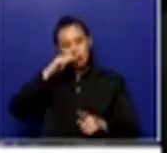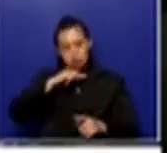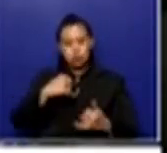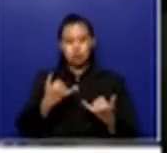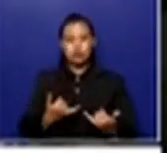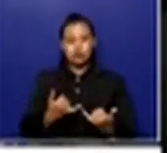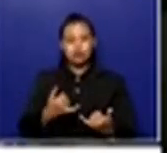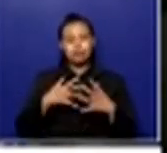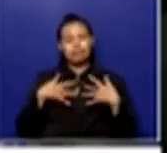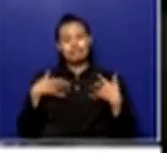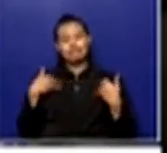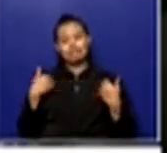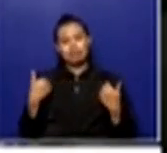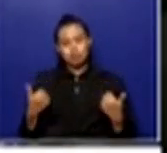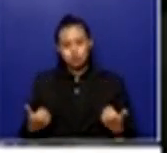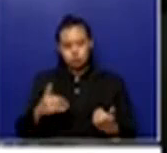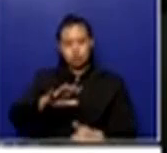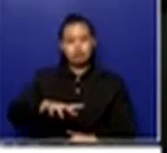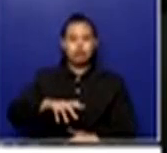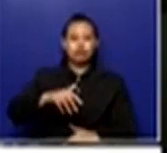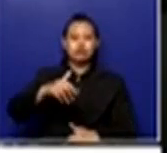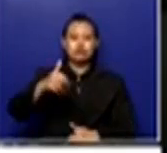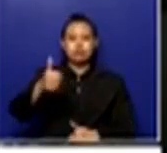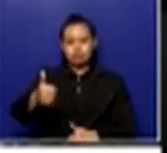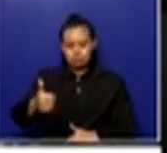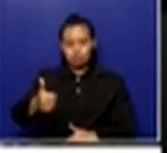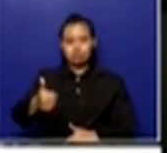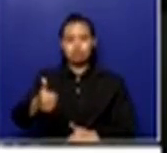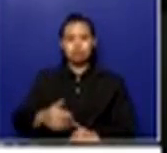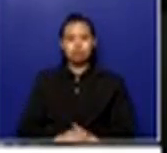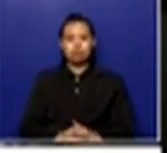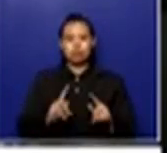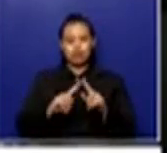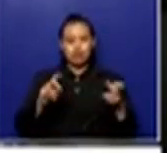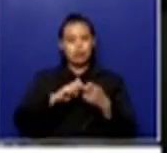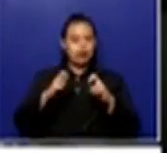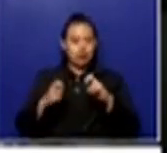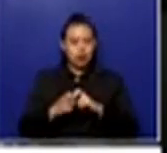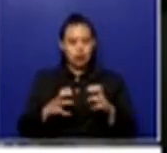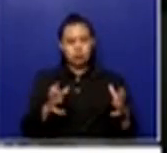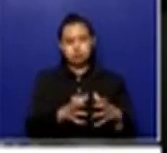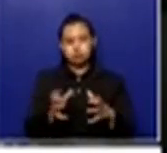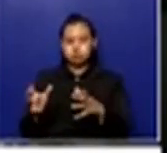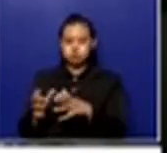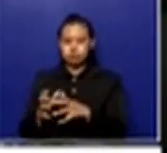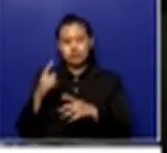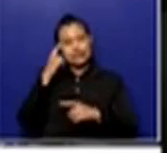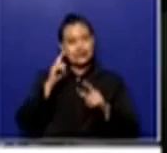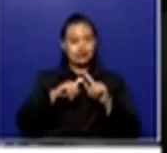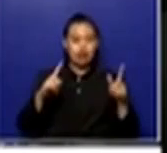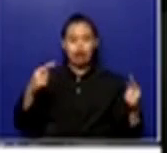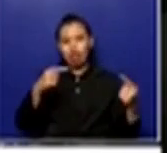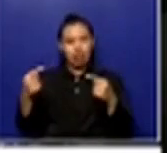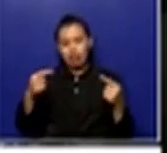นี้เรามีความสุขเศรษฐกิจกำลังจะฟื้นเรากำลังจะมีความสุขแต่ก็มีเรื่องของการเมืองเข้ามาแทรกส่ว